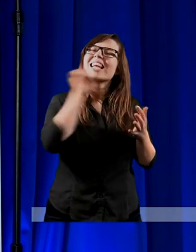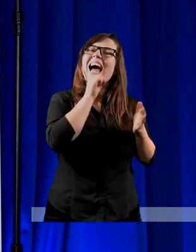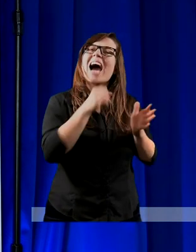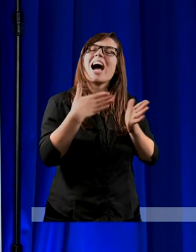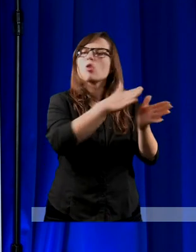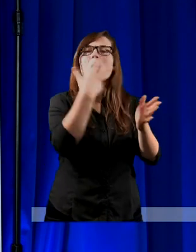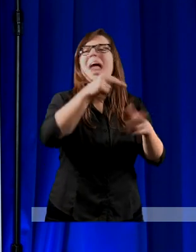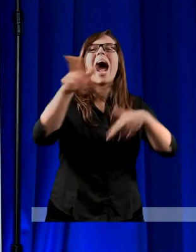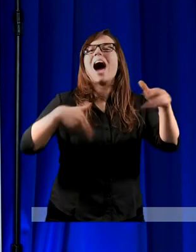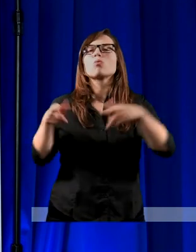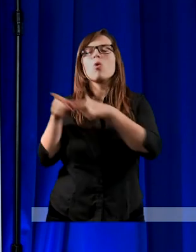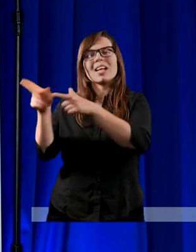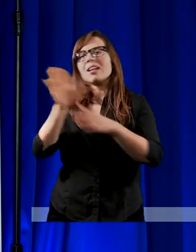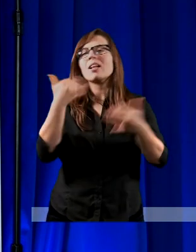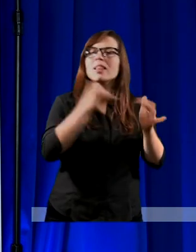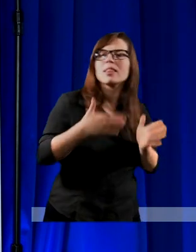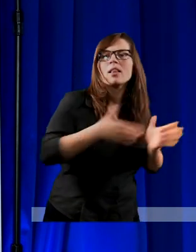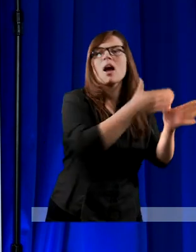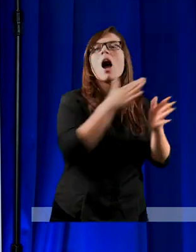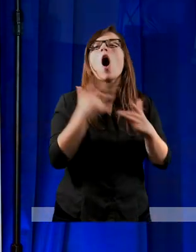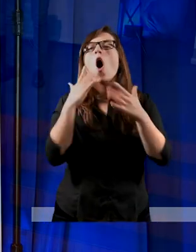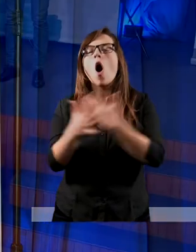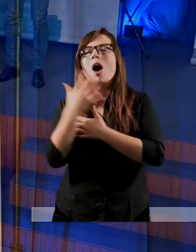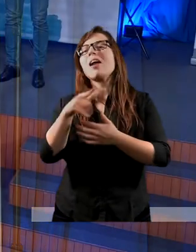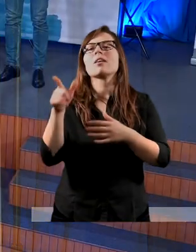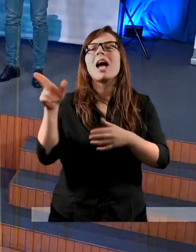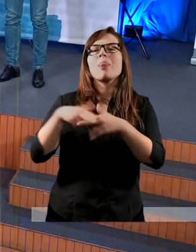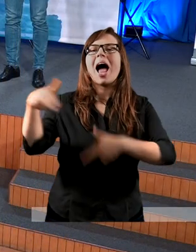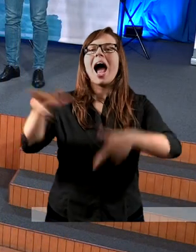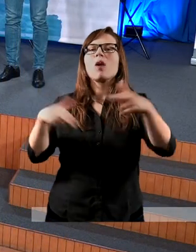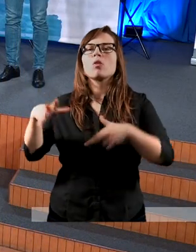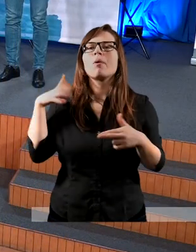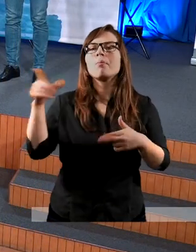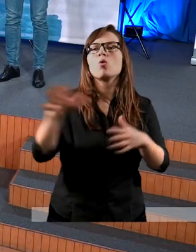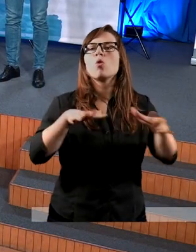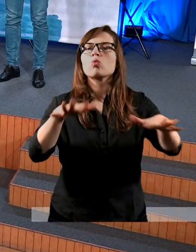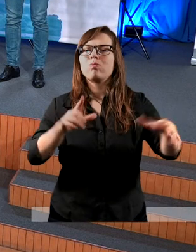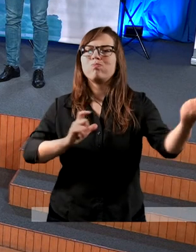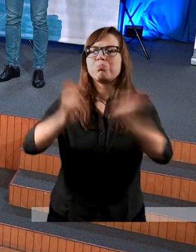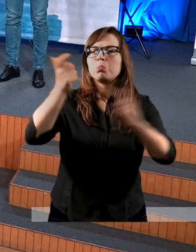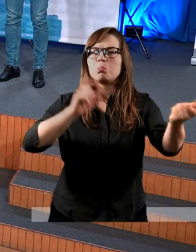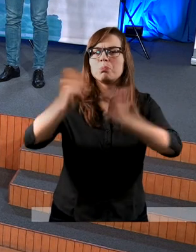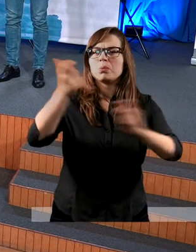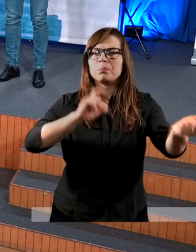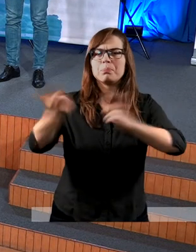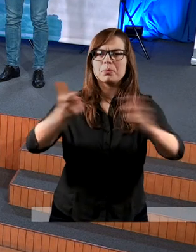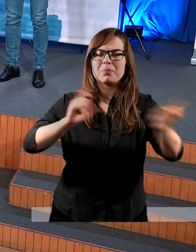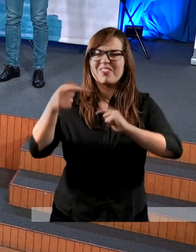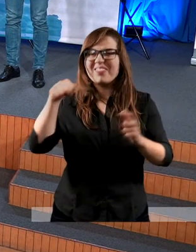drogą z Łowicza do Łodzi i tak też uczyniłem. Okazało się, że na autostradzie było bardzo dużo wypadków w tym